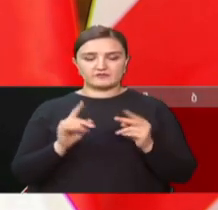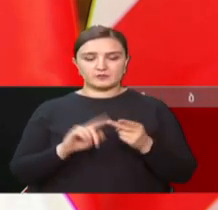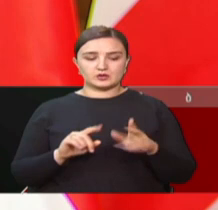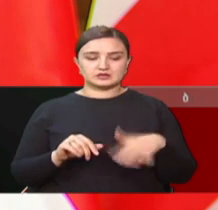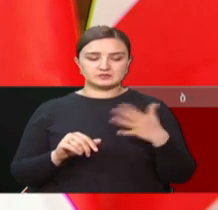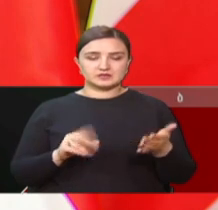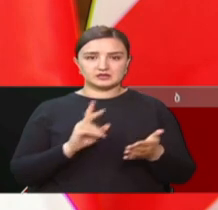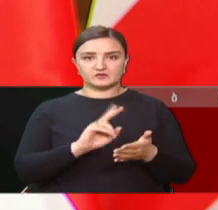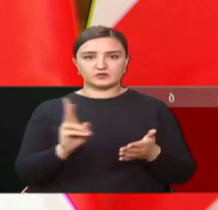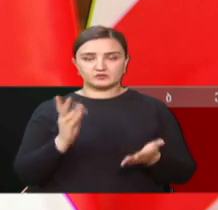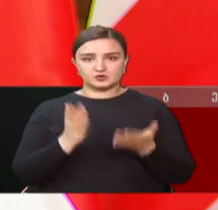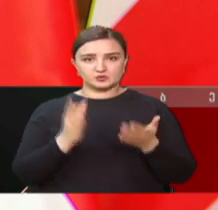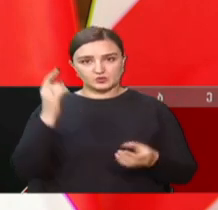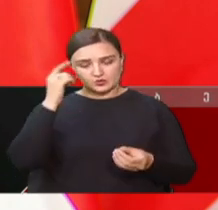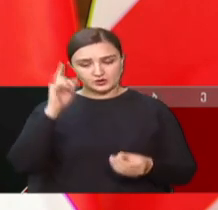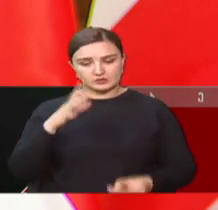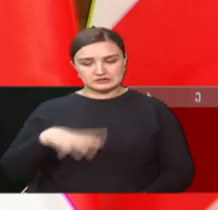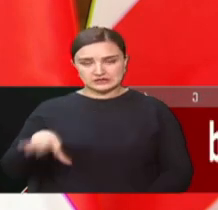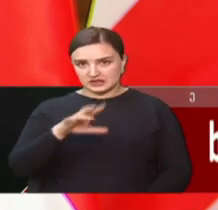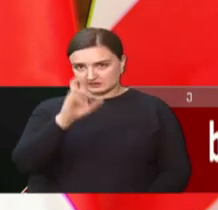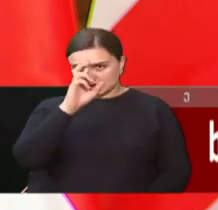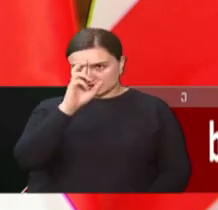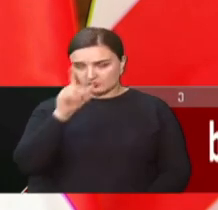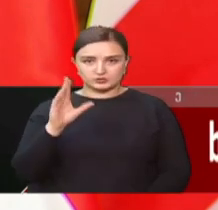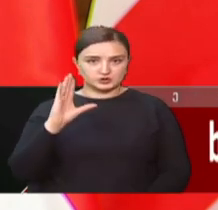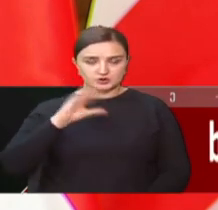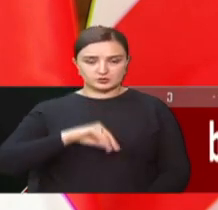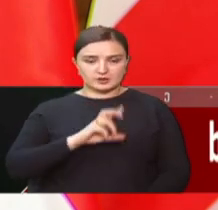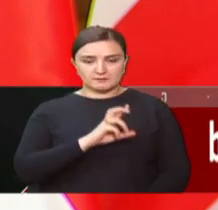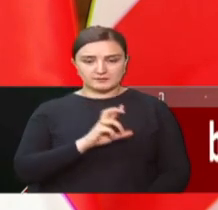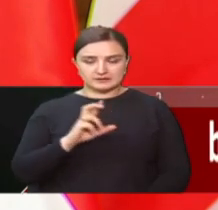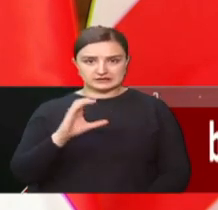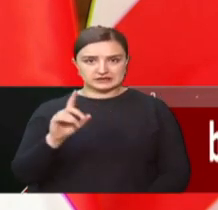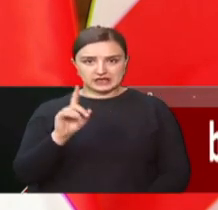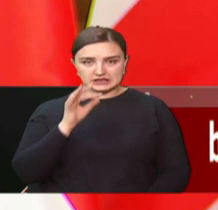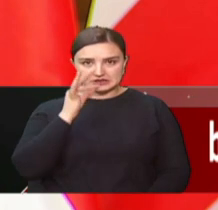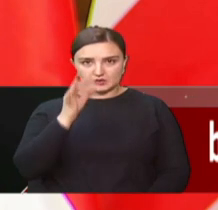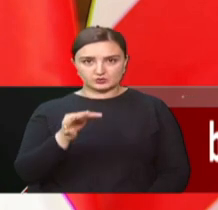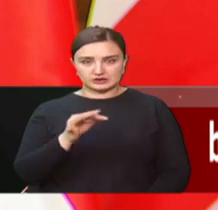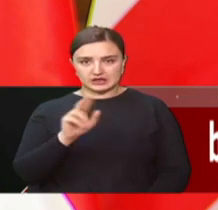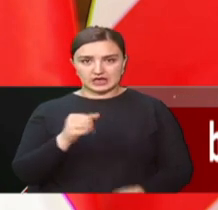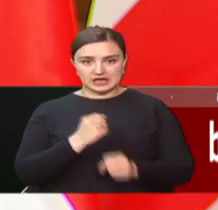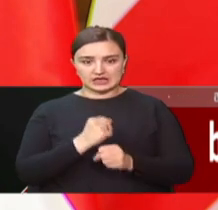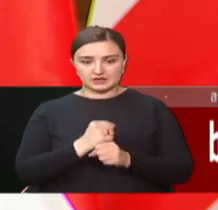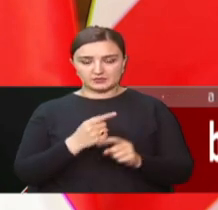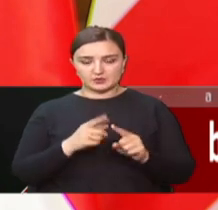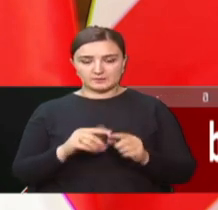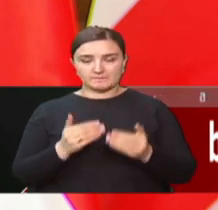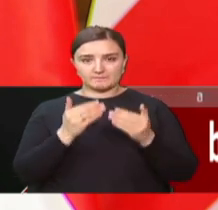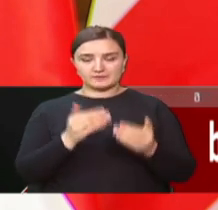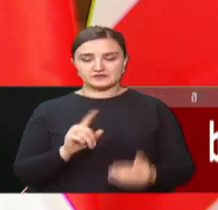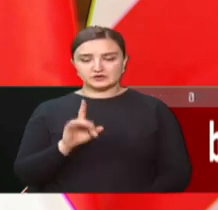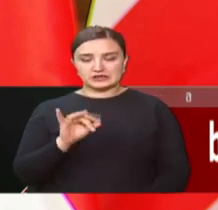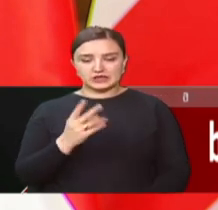თუ ვინმეს გონია რომ საქართველოს ხელისუფლებას შეუძლია რომ BBC-ს რაღაცა უთხრას და იმას გააკეთებინოს იმისთვის რომ